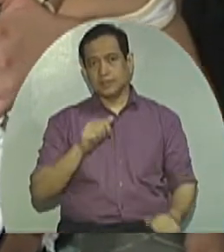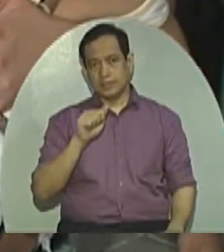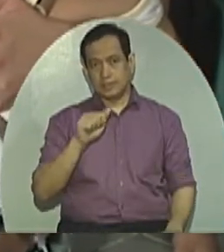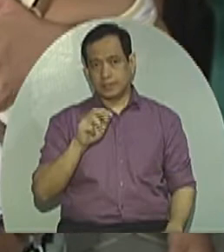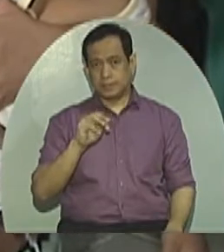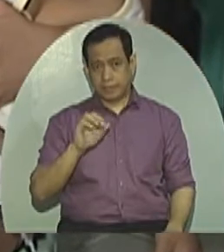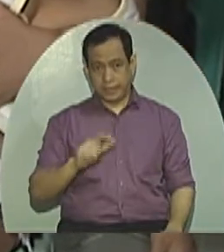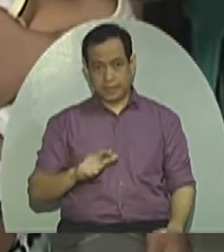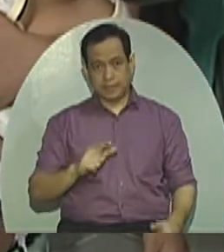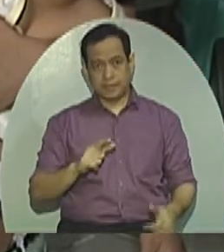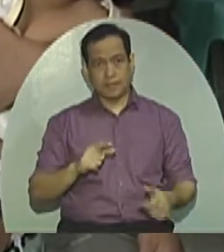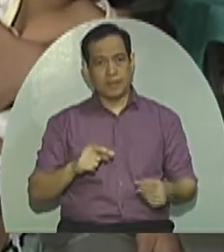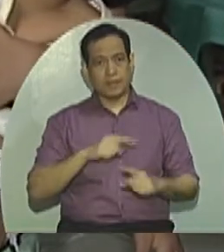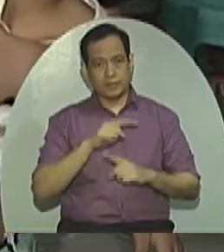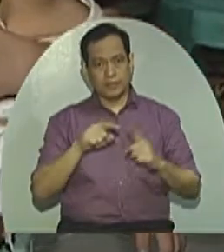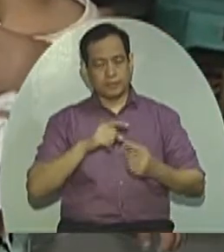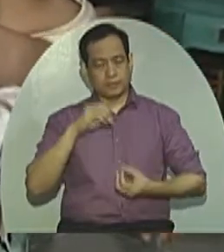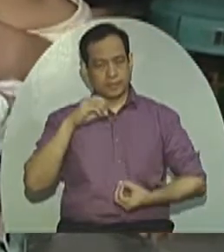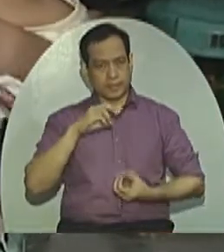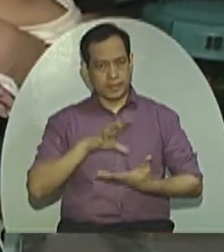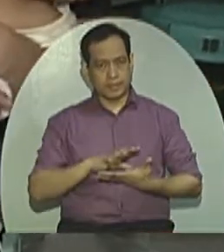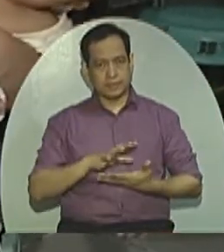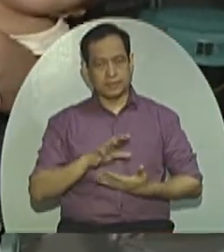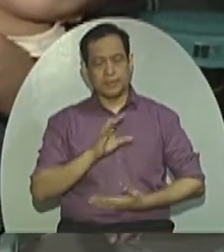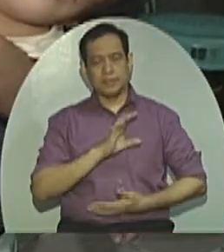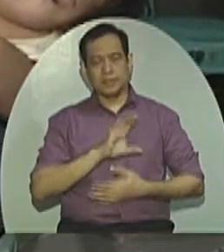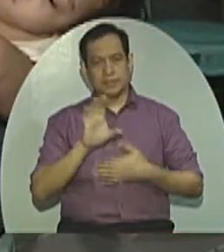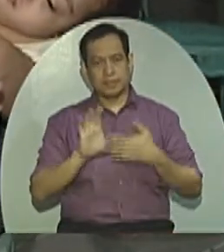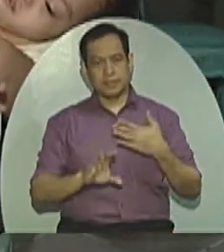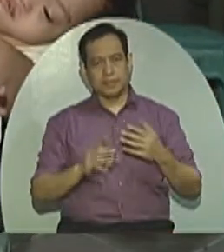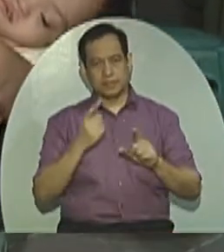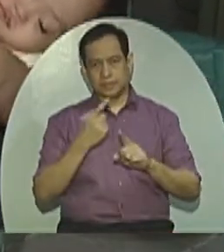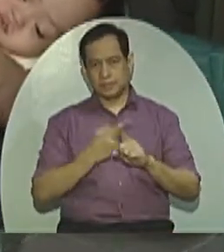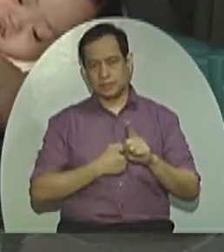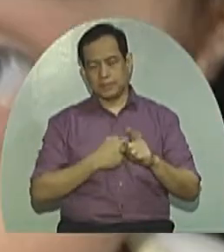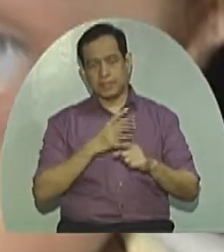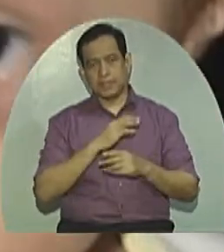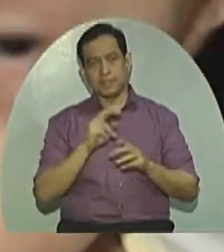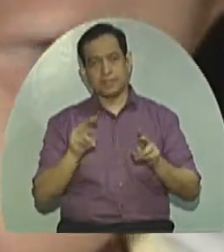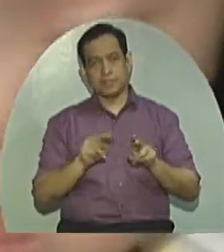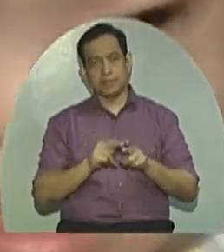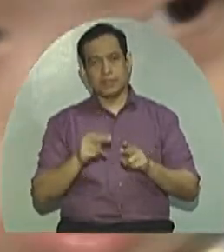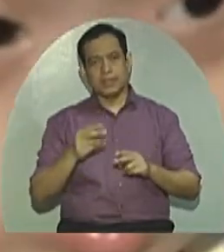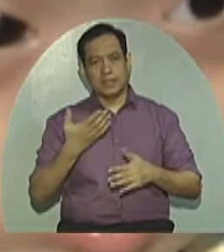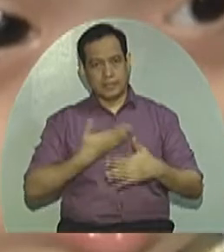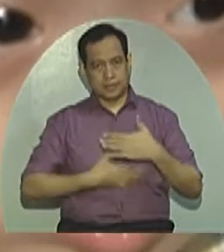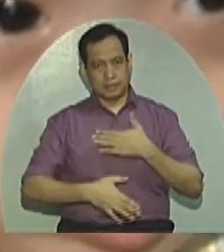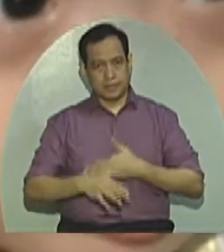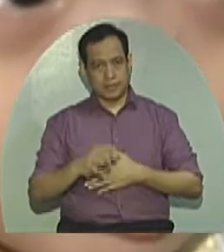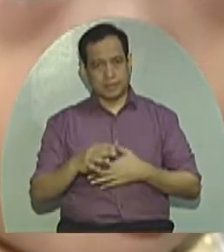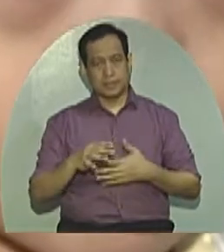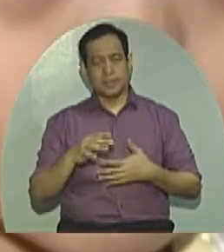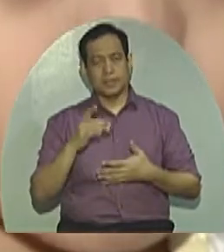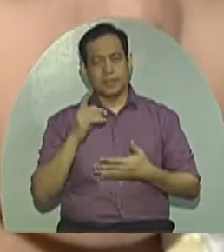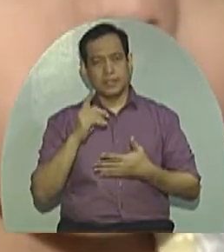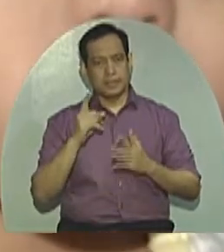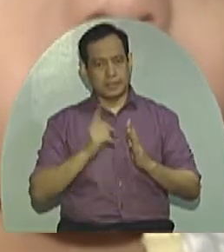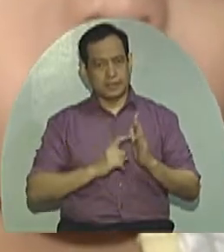pinagbubuntis ko po si Xian, kompleto po siya sa buwan, tsaka normal delivery po. Yung check-up